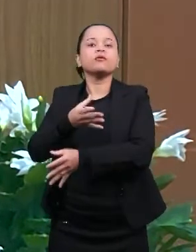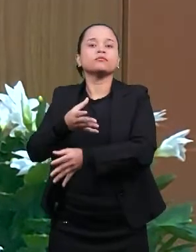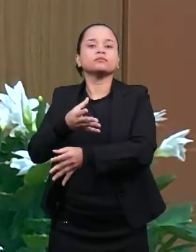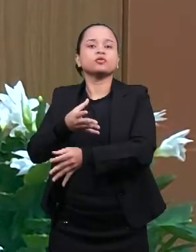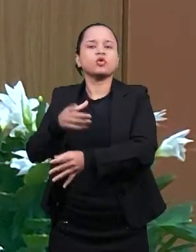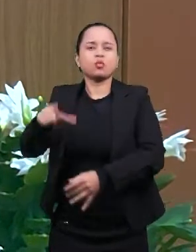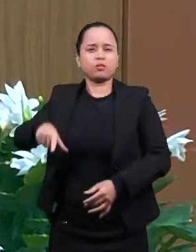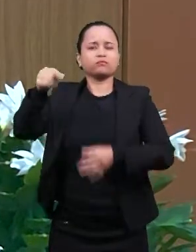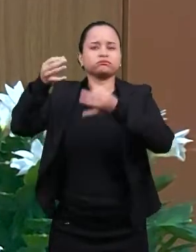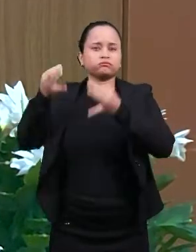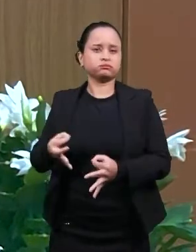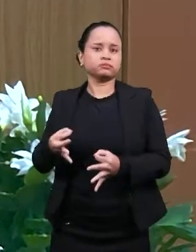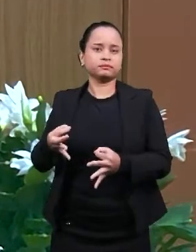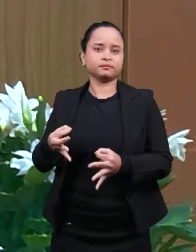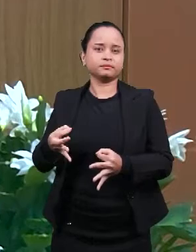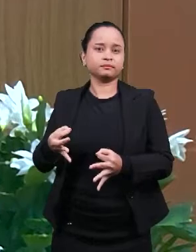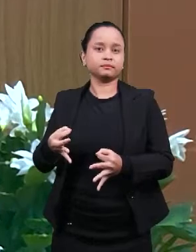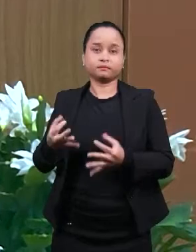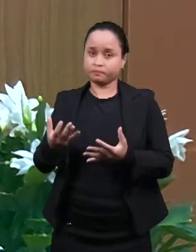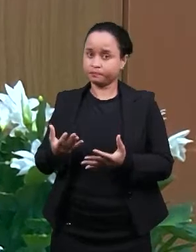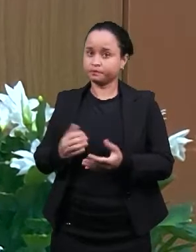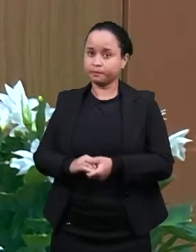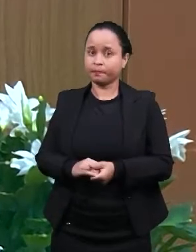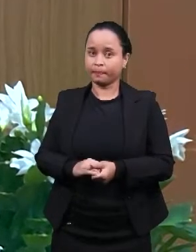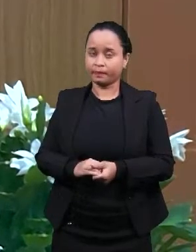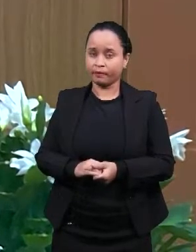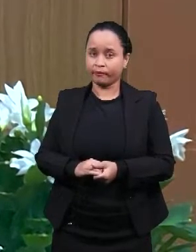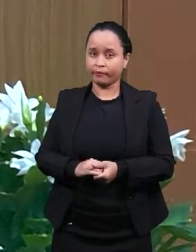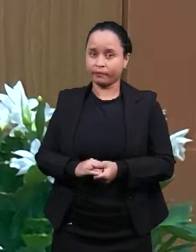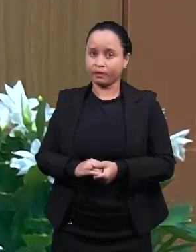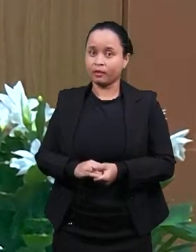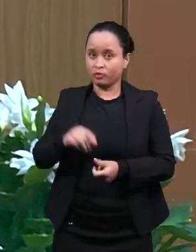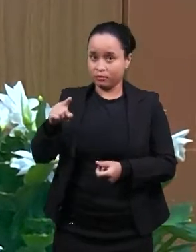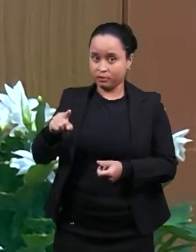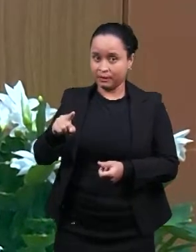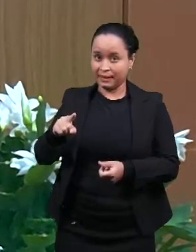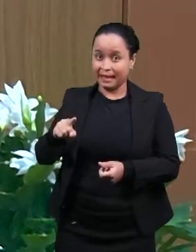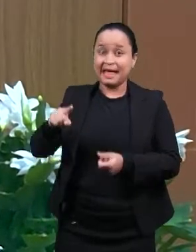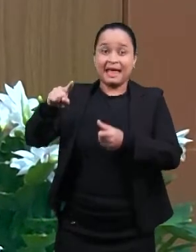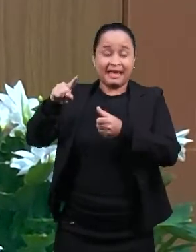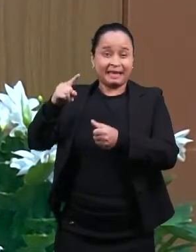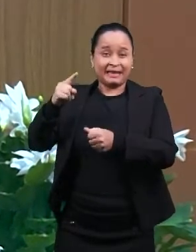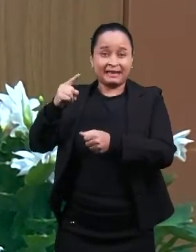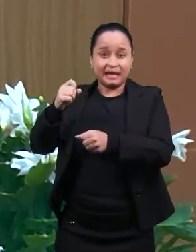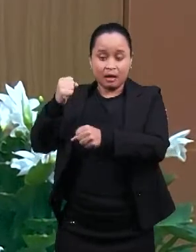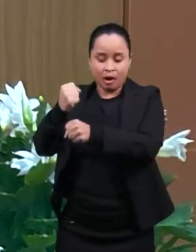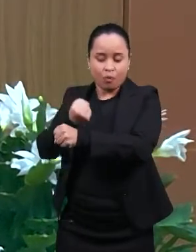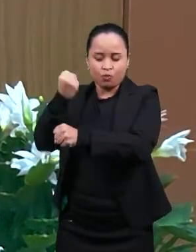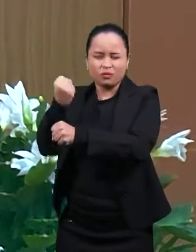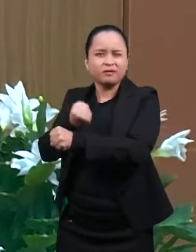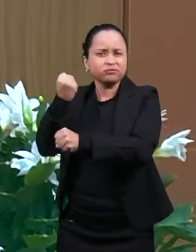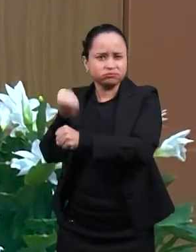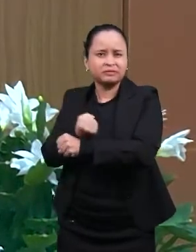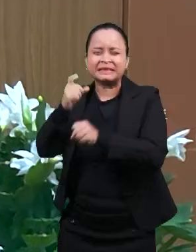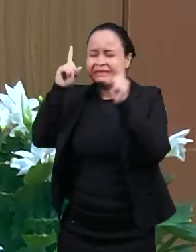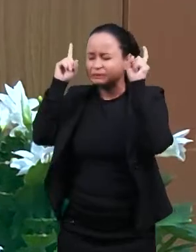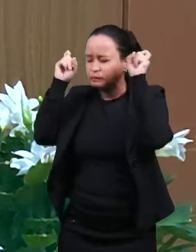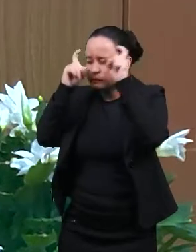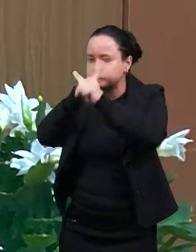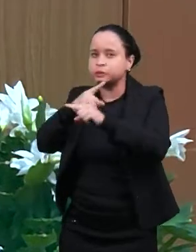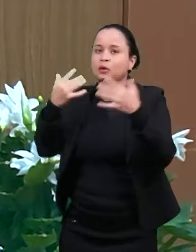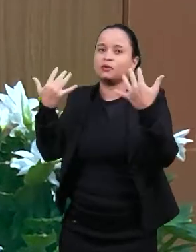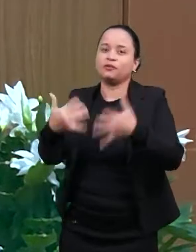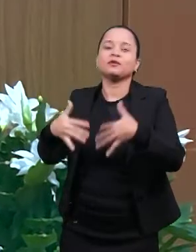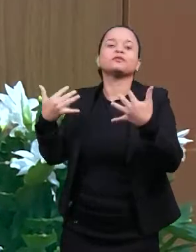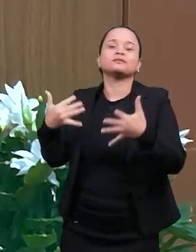он определился. Когда построено, легко разрушить, тяжело строить. И многие